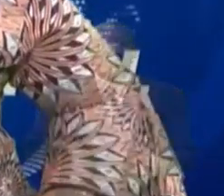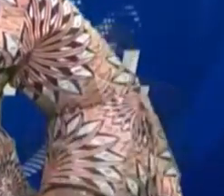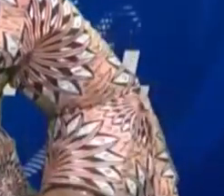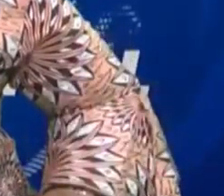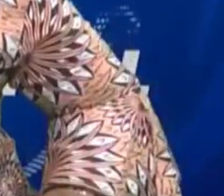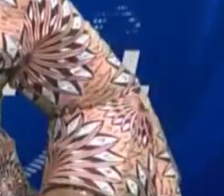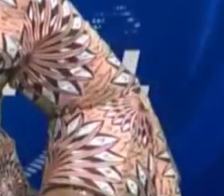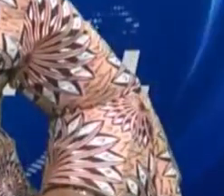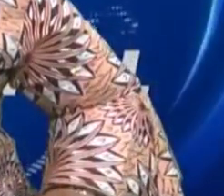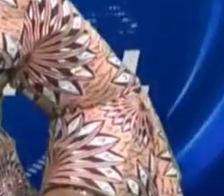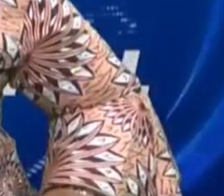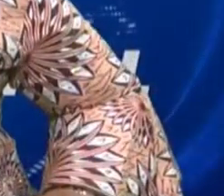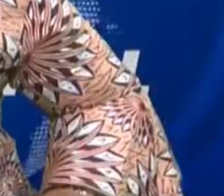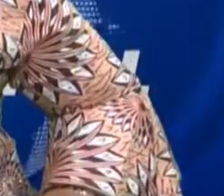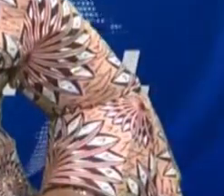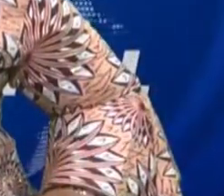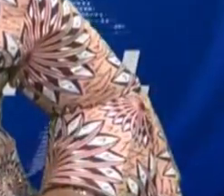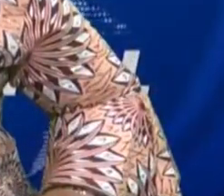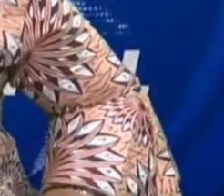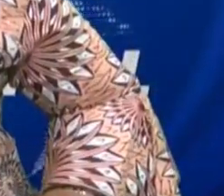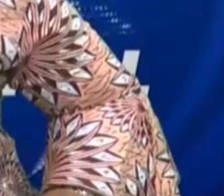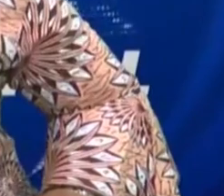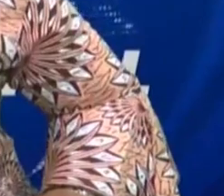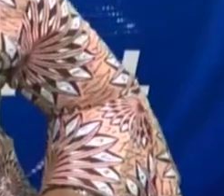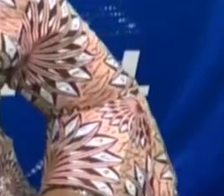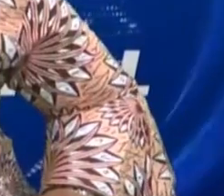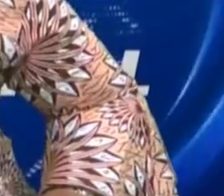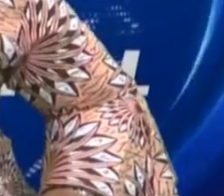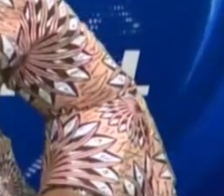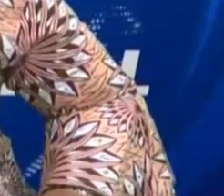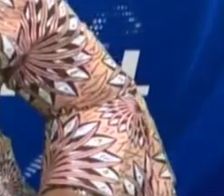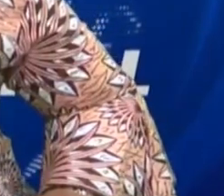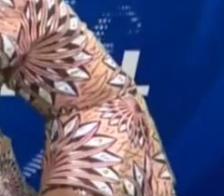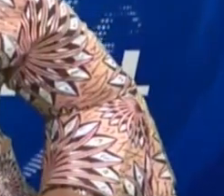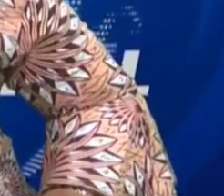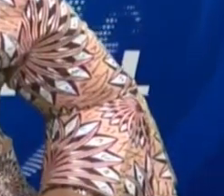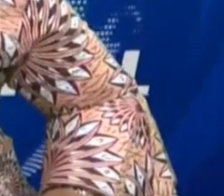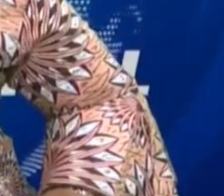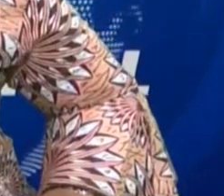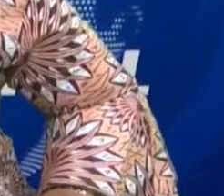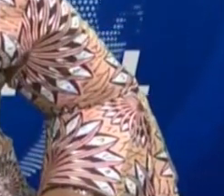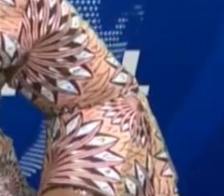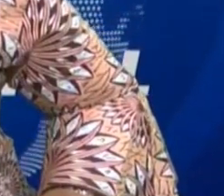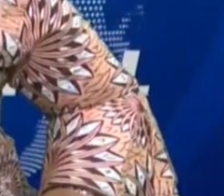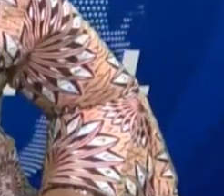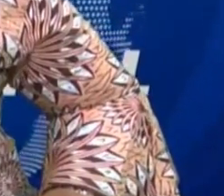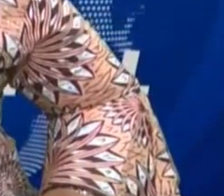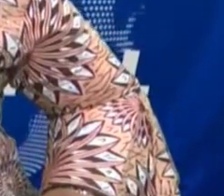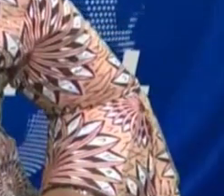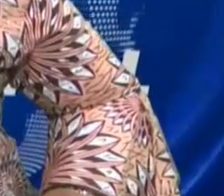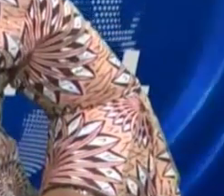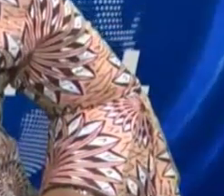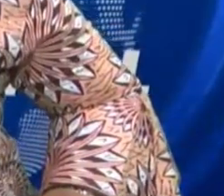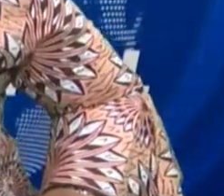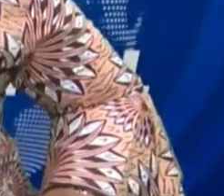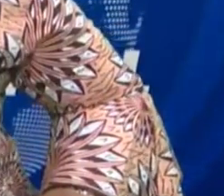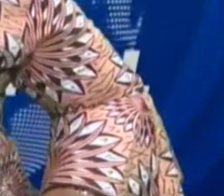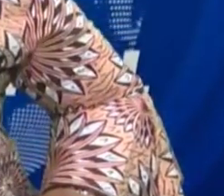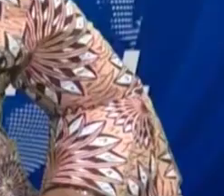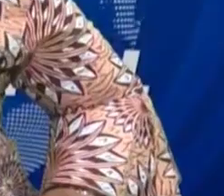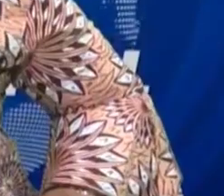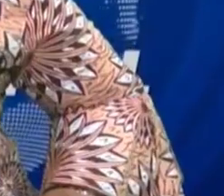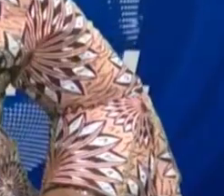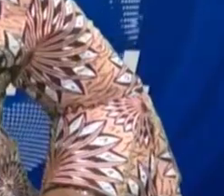malnutrition en République démocratique du Congo font froid dans le dos. Le premier forum national de nutrition a ouvert les portes pour